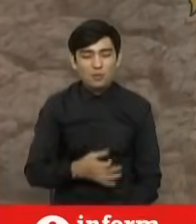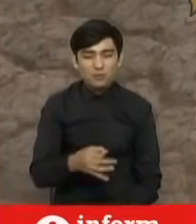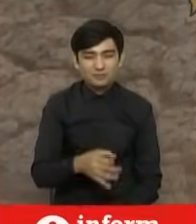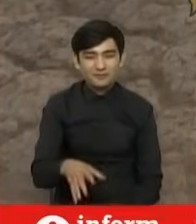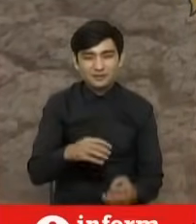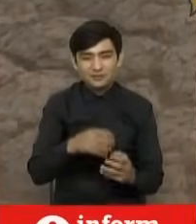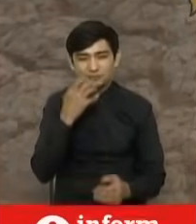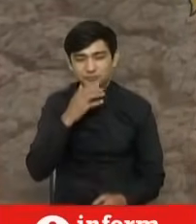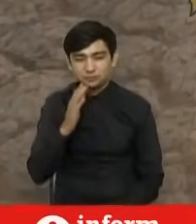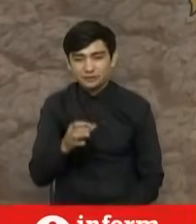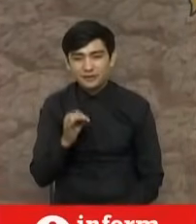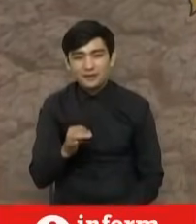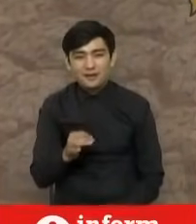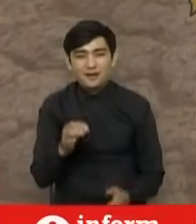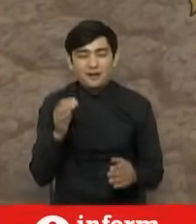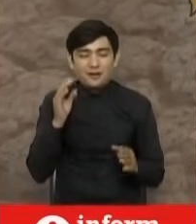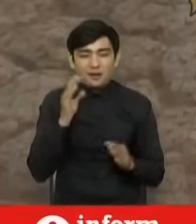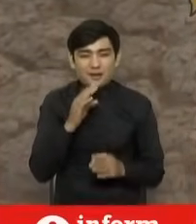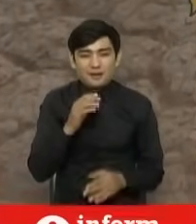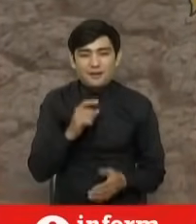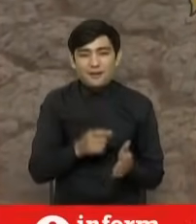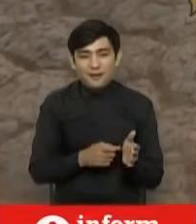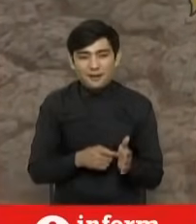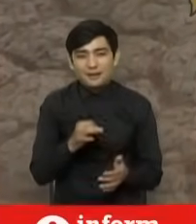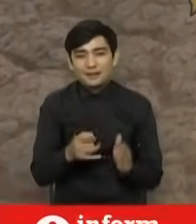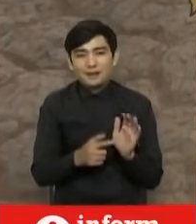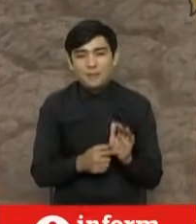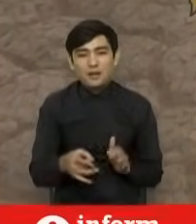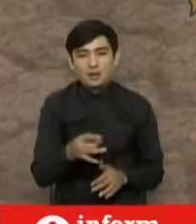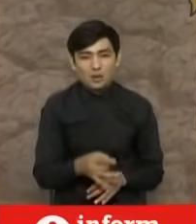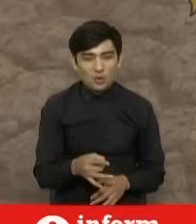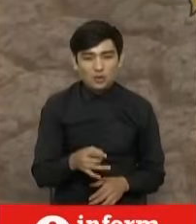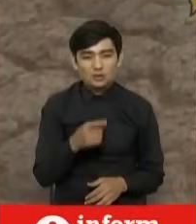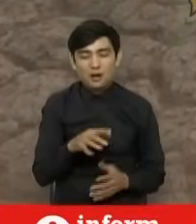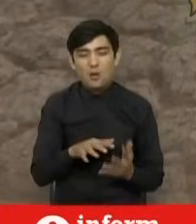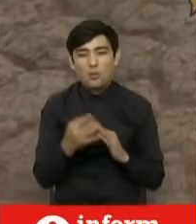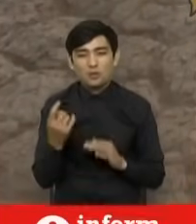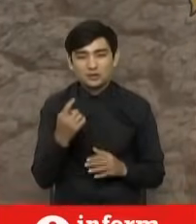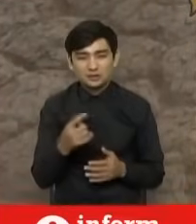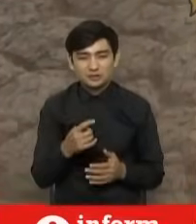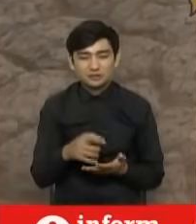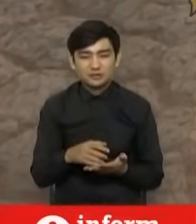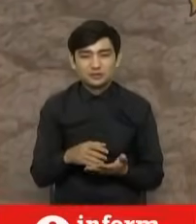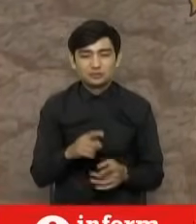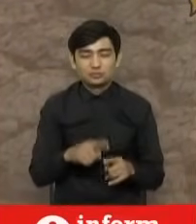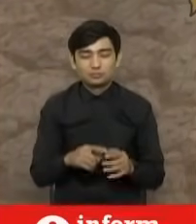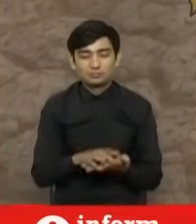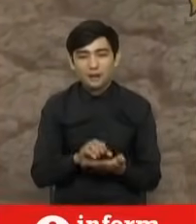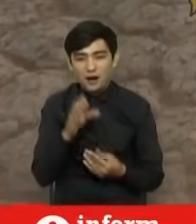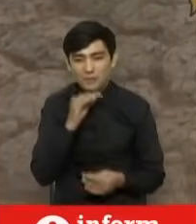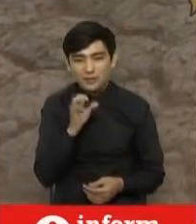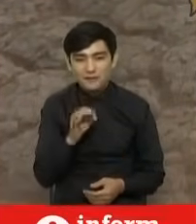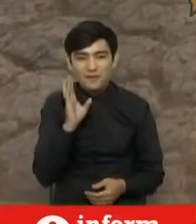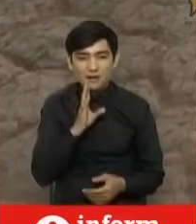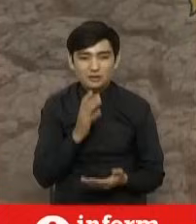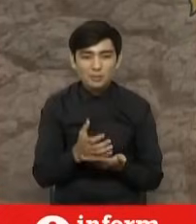Умеренная засушливость прогнозируется в Караганде и 7 регионах. В зоне риска сельское хозяйство. Успела ли наша страна запастись паводковыми